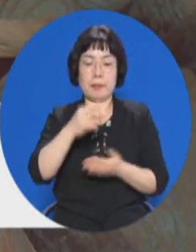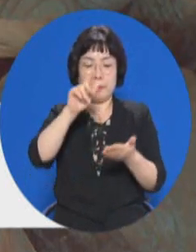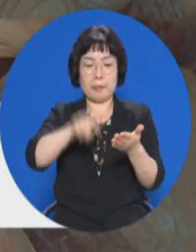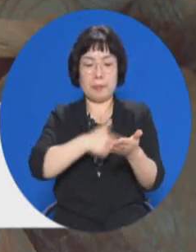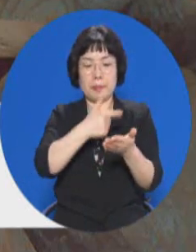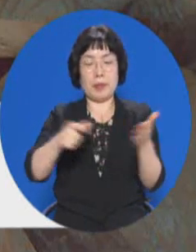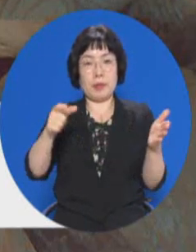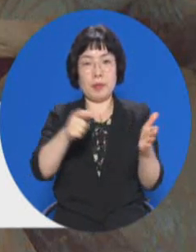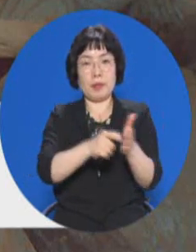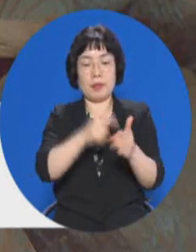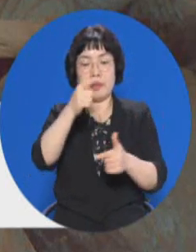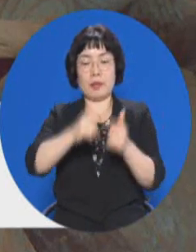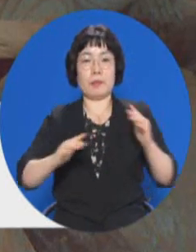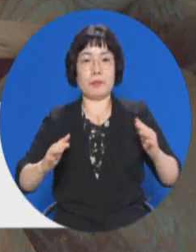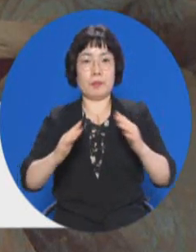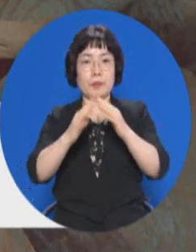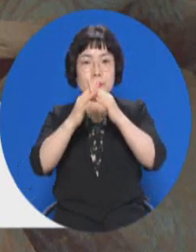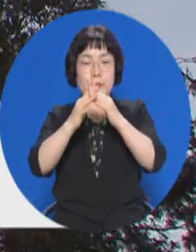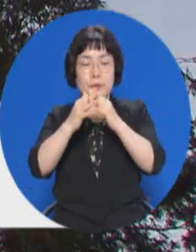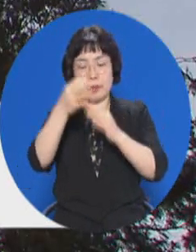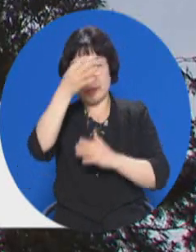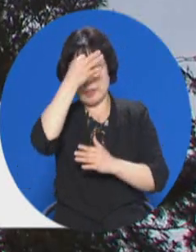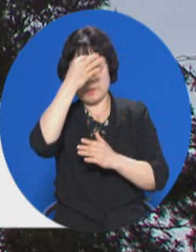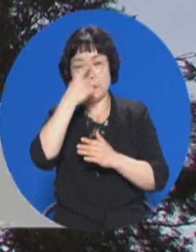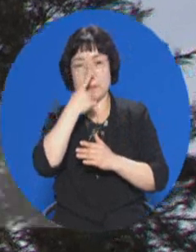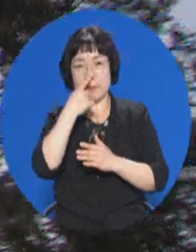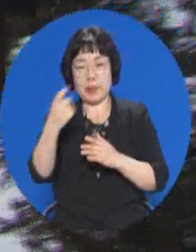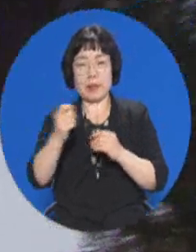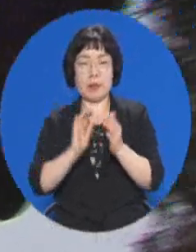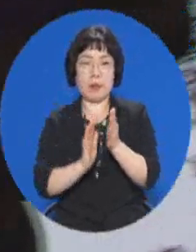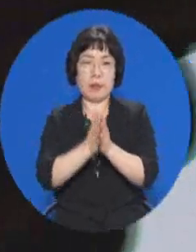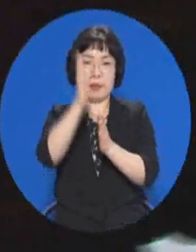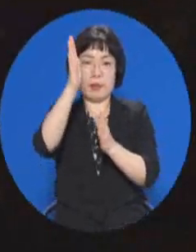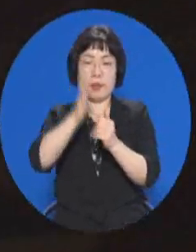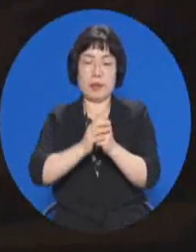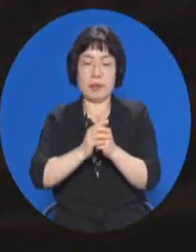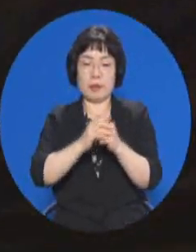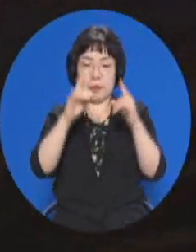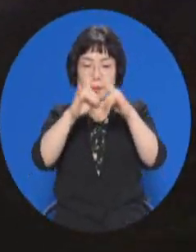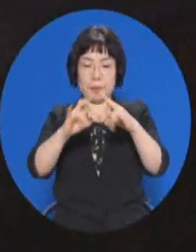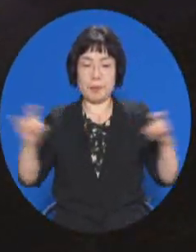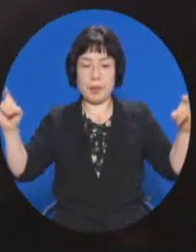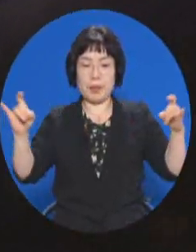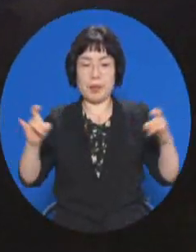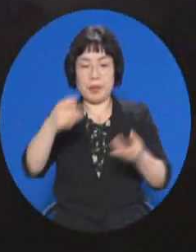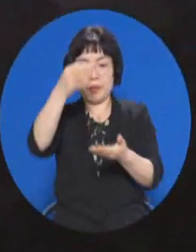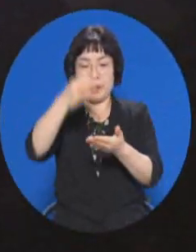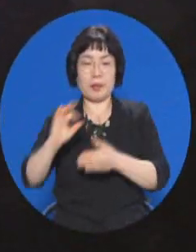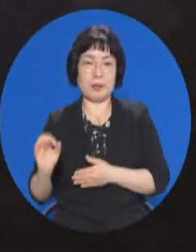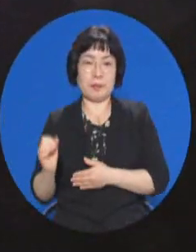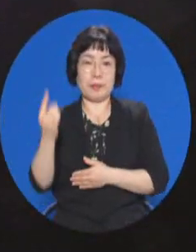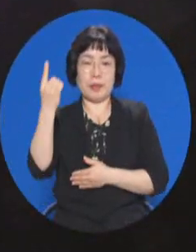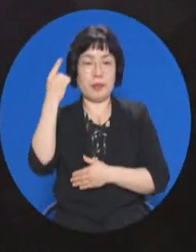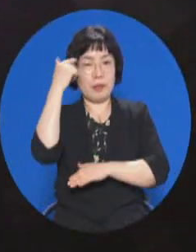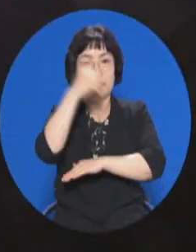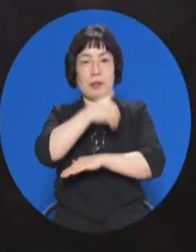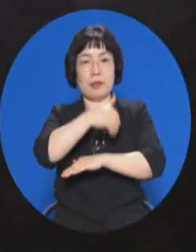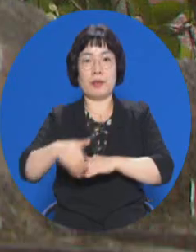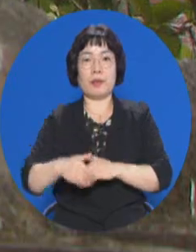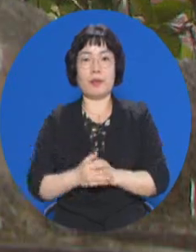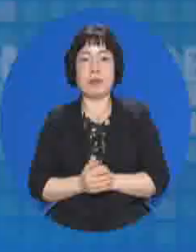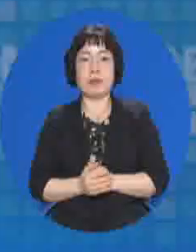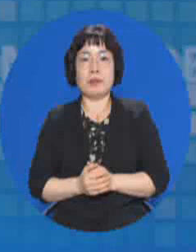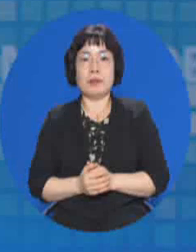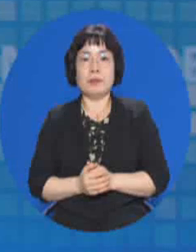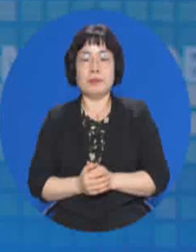목조 건축물로 건축 기법이 정교하고 화려하며 민화풍의 단청 또한 높은 가치를 인정받고 있습니다.